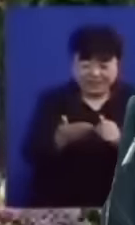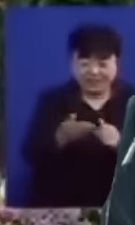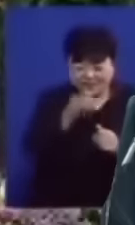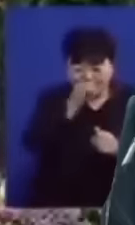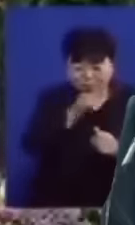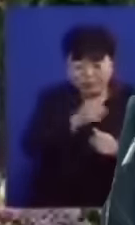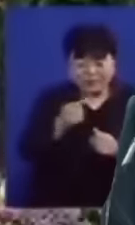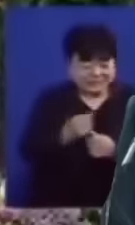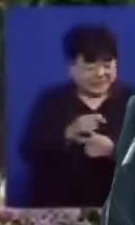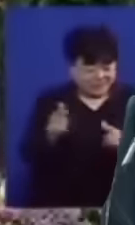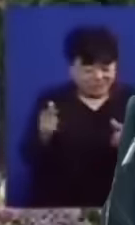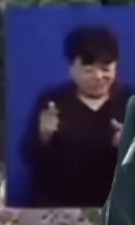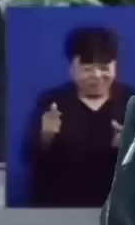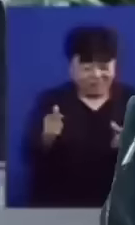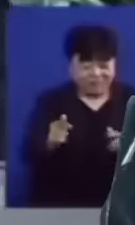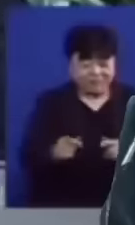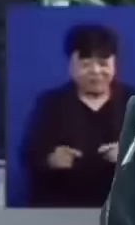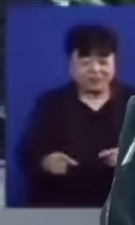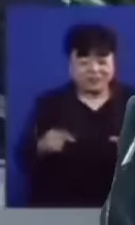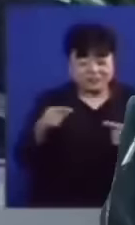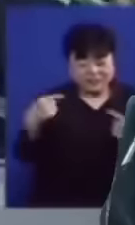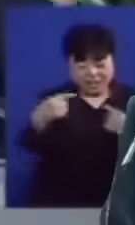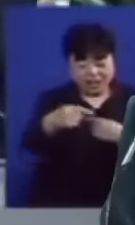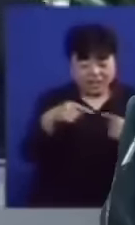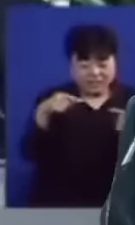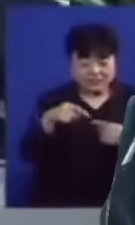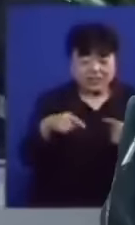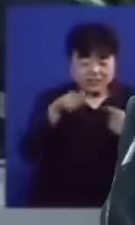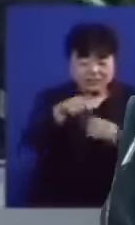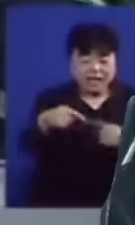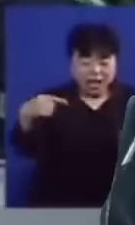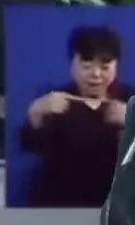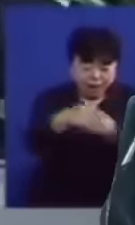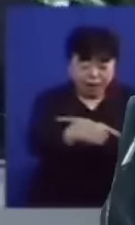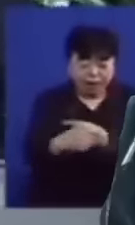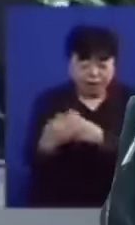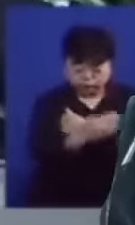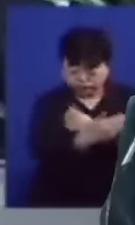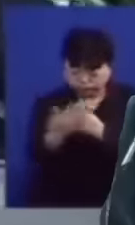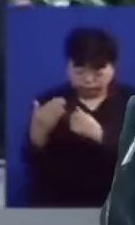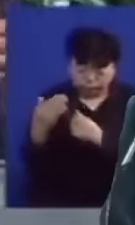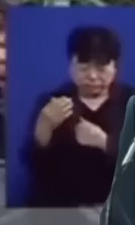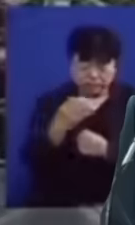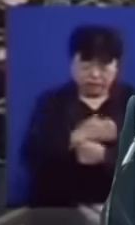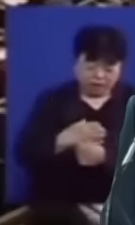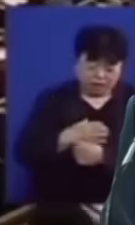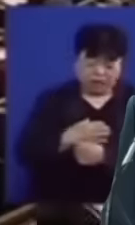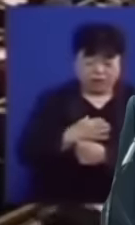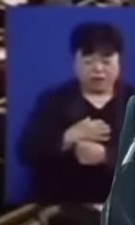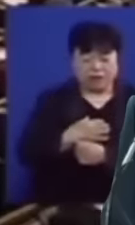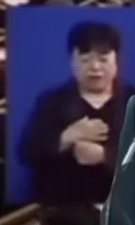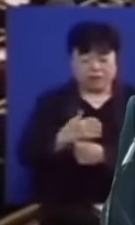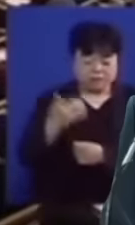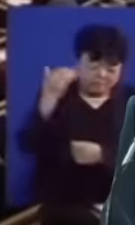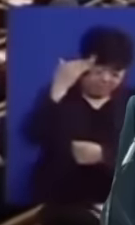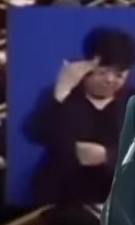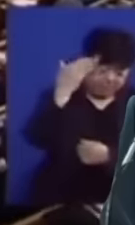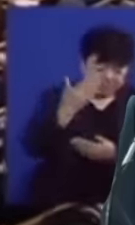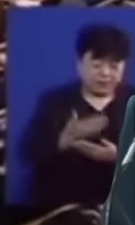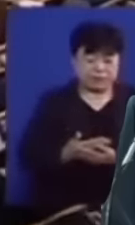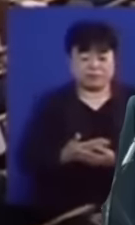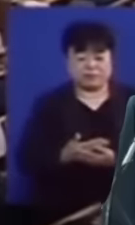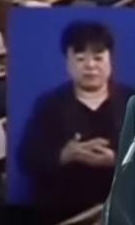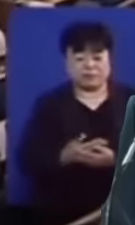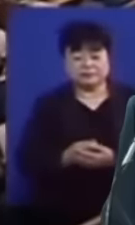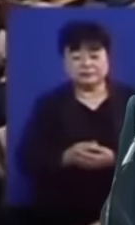않냐면 알게 합니다. 우리가 사방으로 우겨쌈을 당하여도 사방으로 염려, 근심, 불안, 초조, 절망, 낭패와 실망에